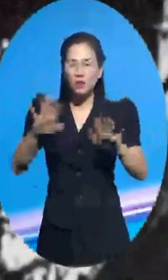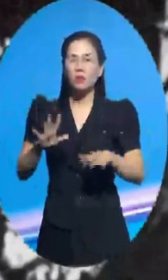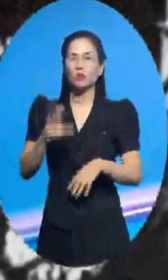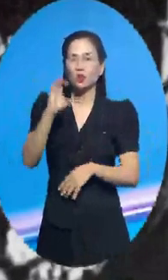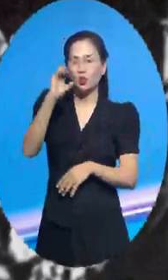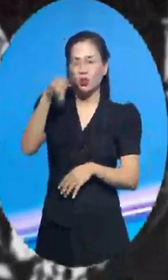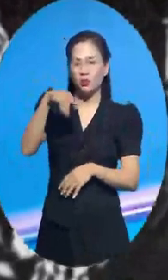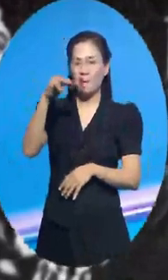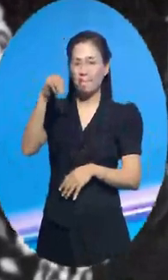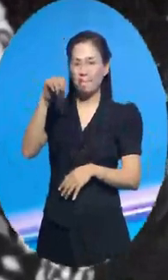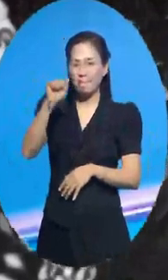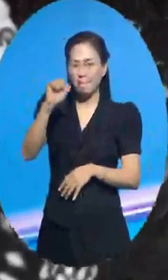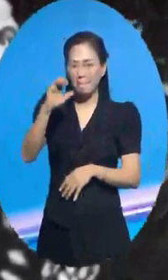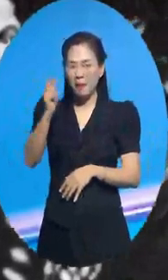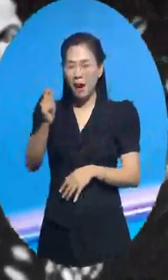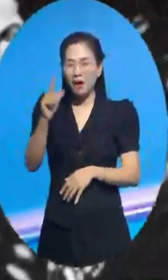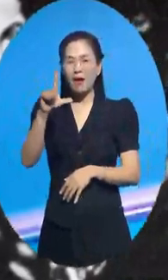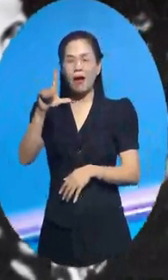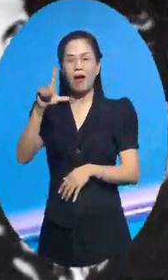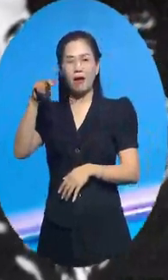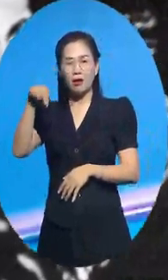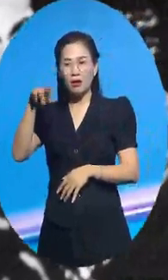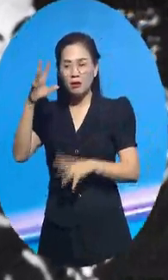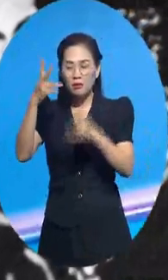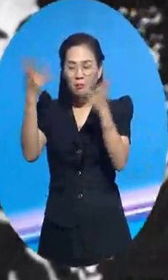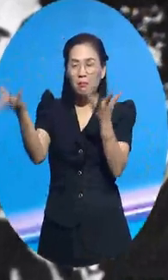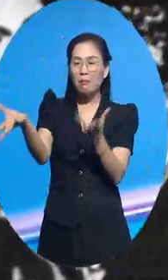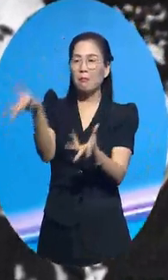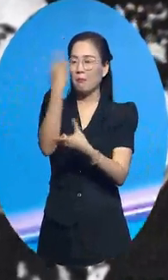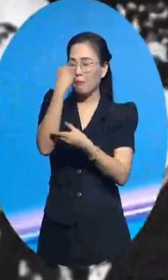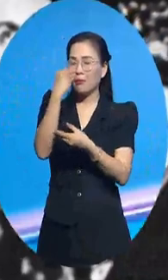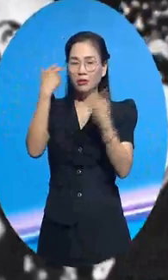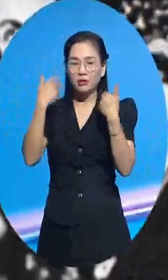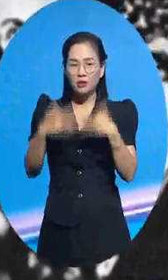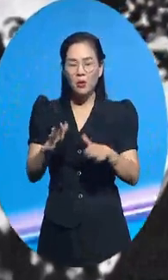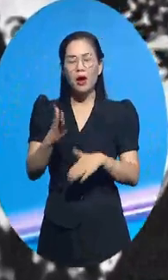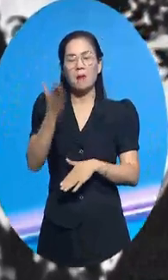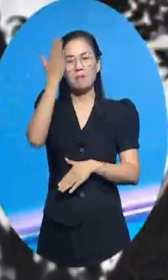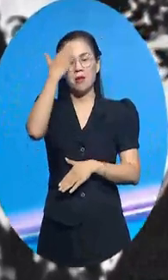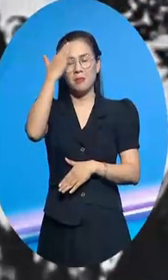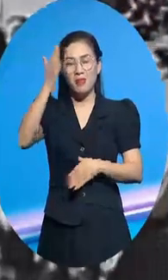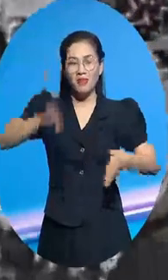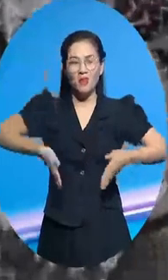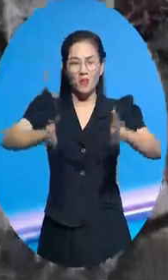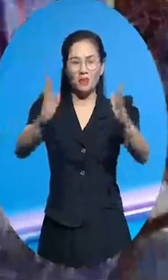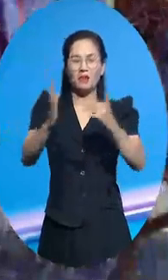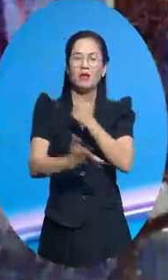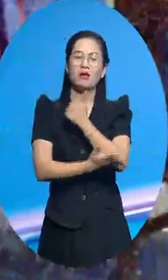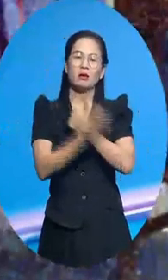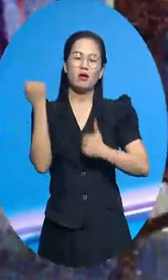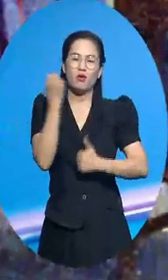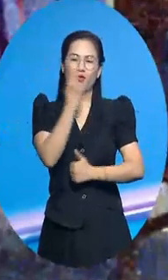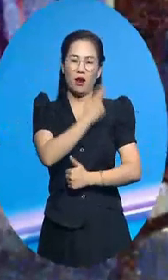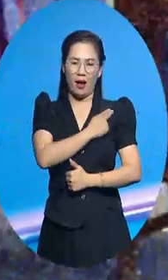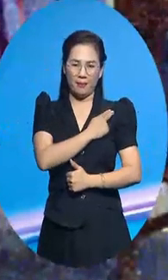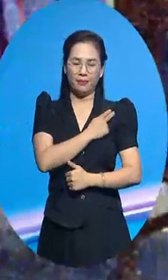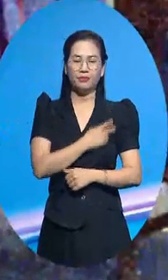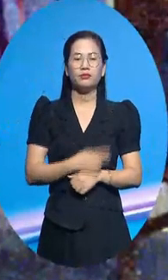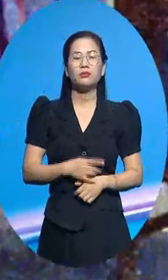với giải phóng giai cấp, giải phóng con người, độc lập dân tộc gắn liền với chủ nghĩa xã hội. Đến